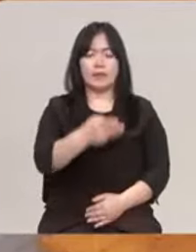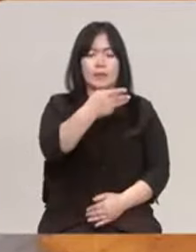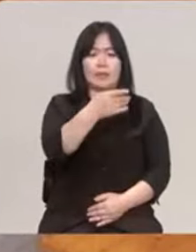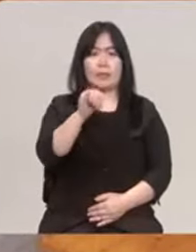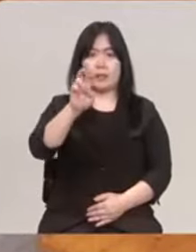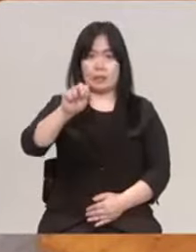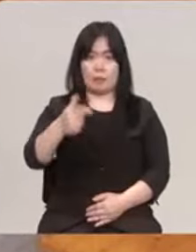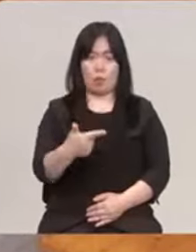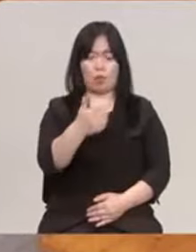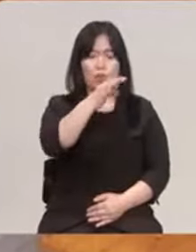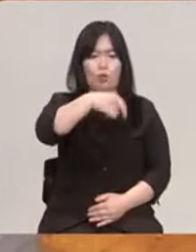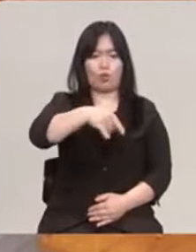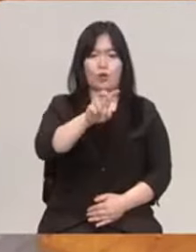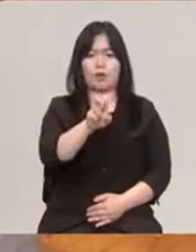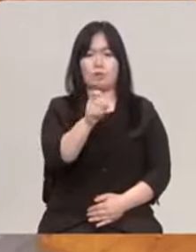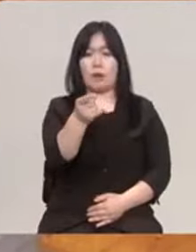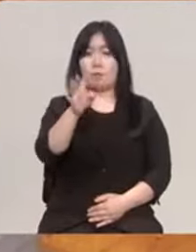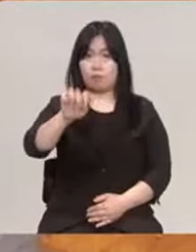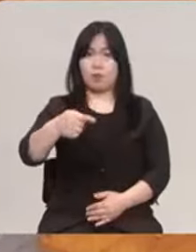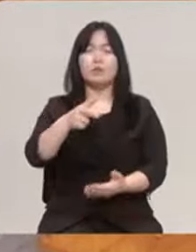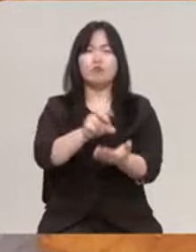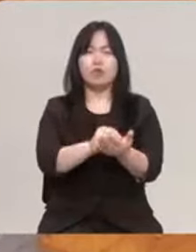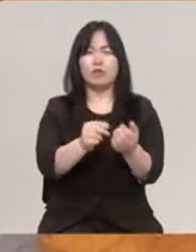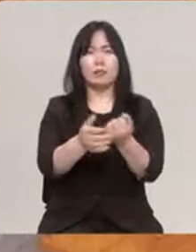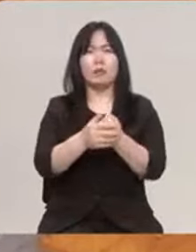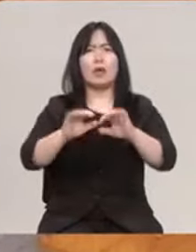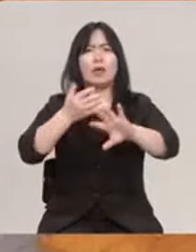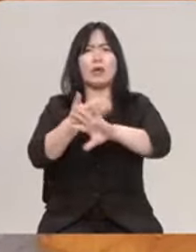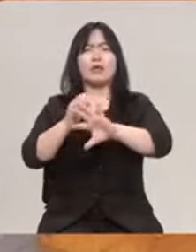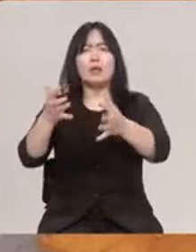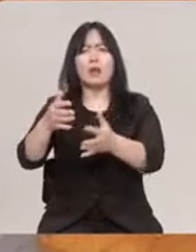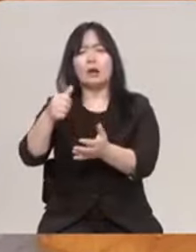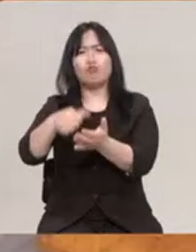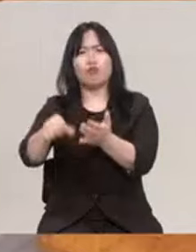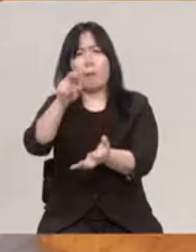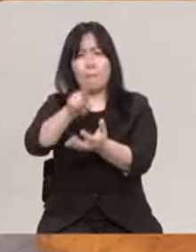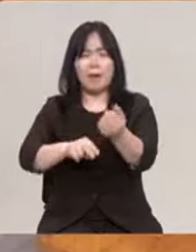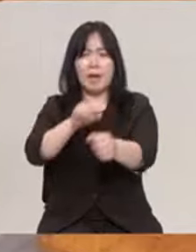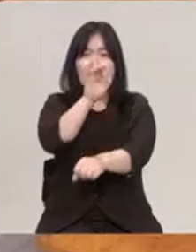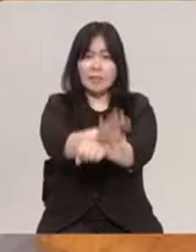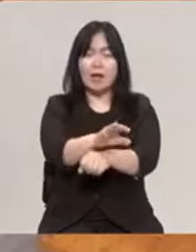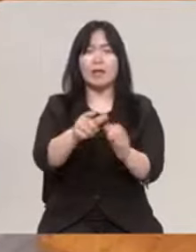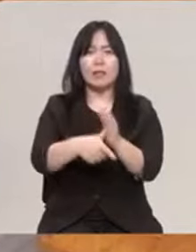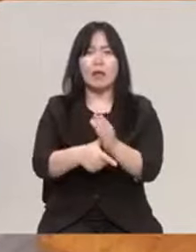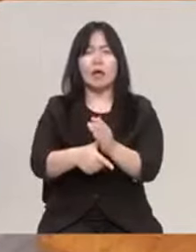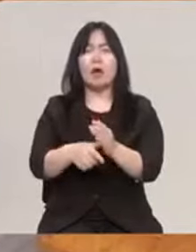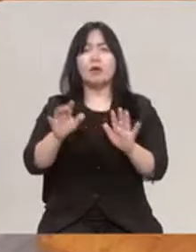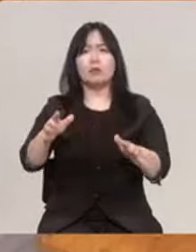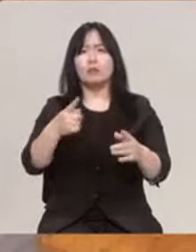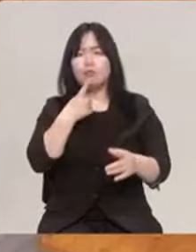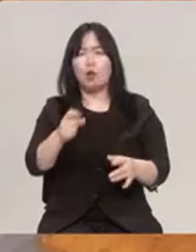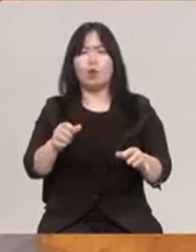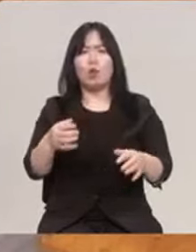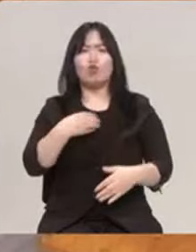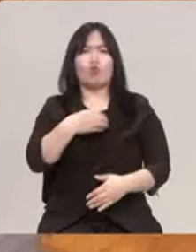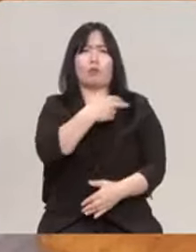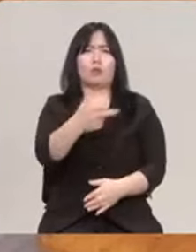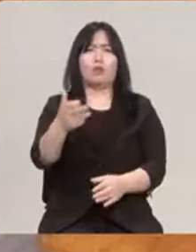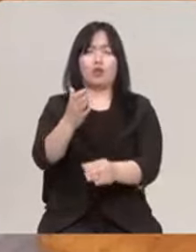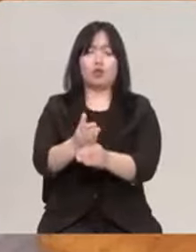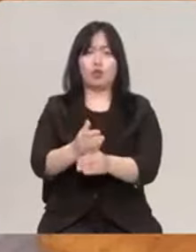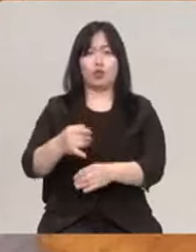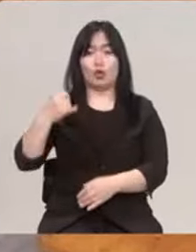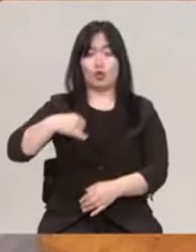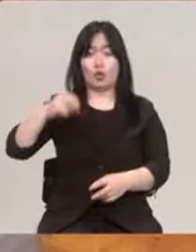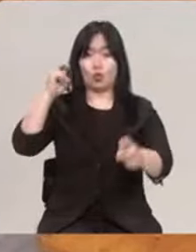티몬과 위메프 미정산 사태로 해외 직구 소비자들 역시 물건값을 떼일 처지에 놓였습니다.